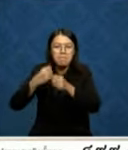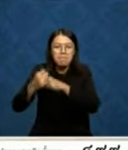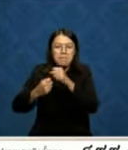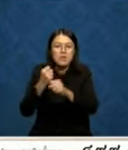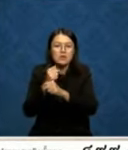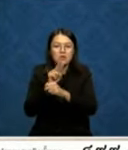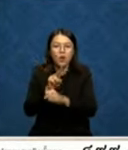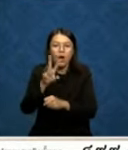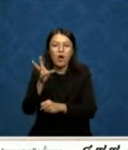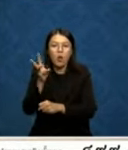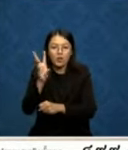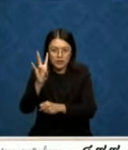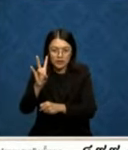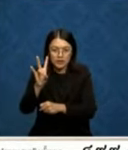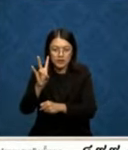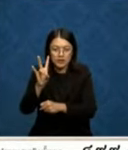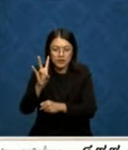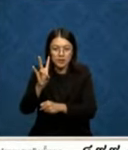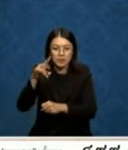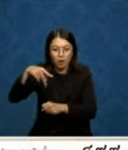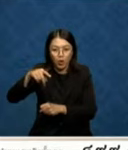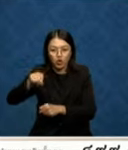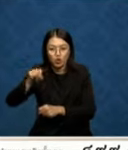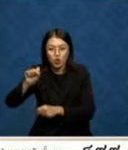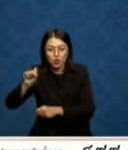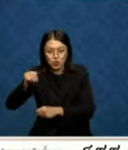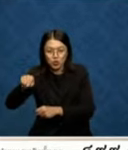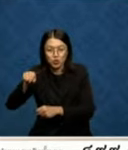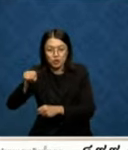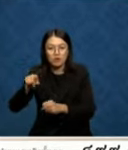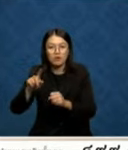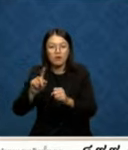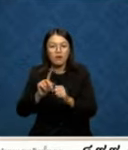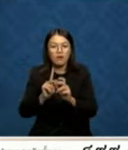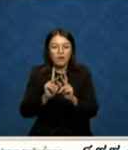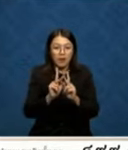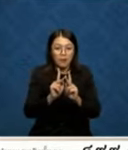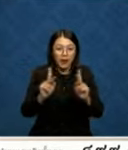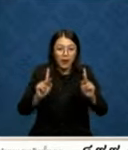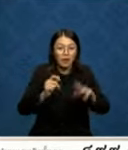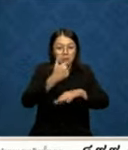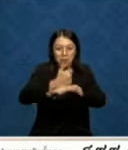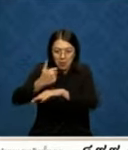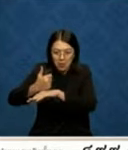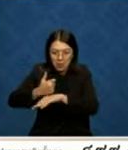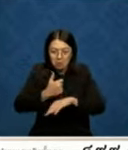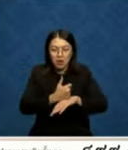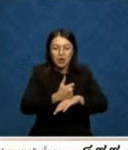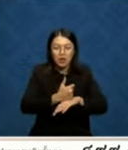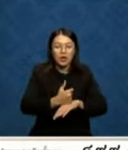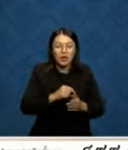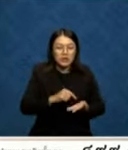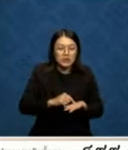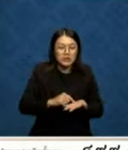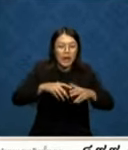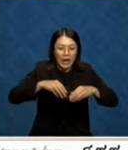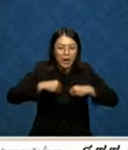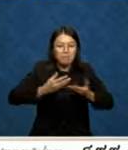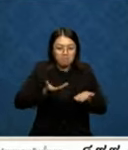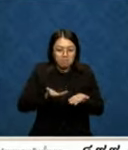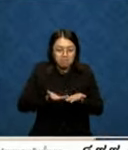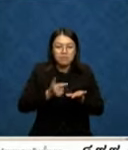พ.ศ. 2567พ.ศ.ซึ่งคณะรัฐมนตรีเสนอและได้มีมติรับหลักการแห่งพระราชบัญญั